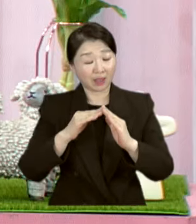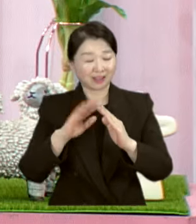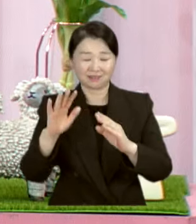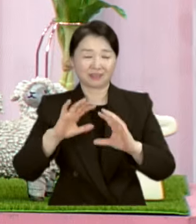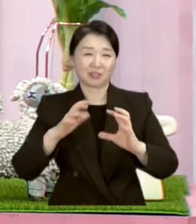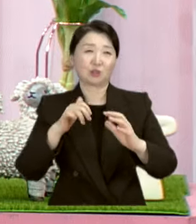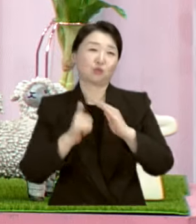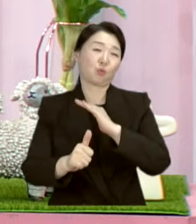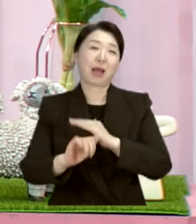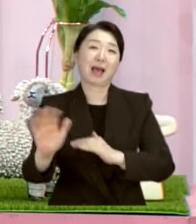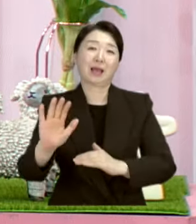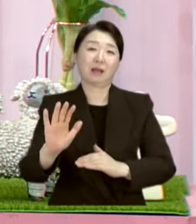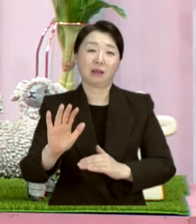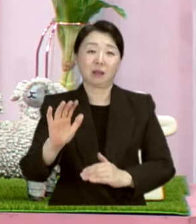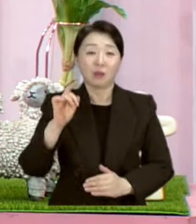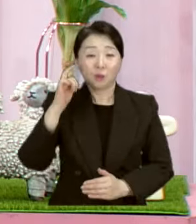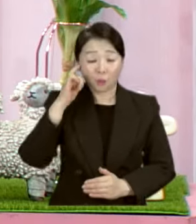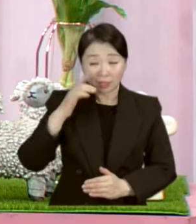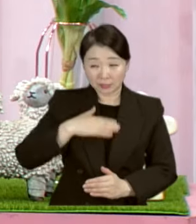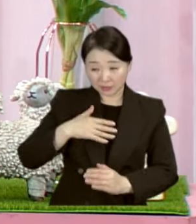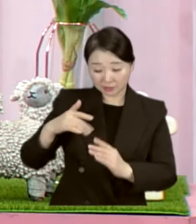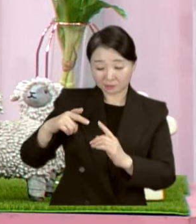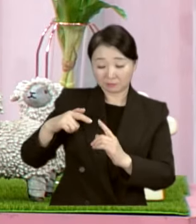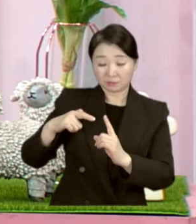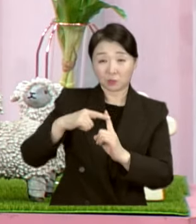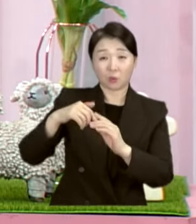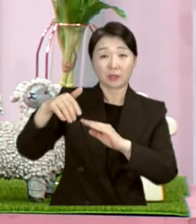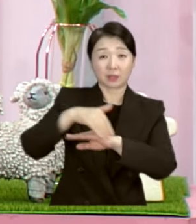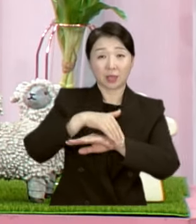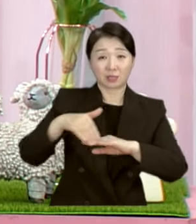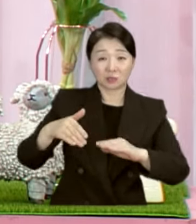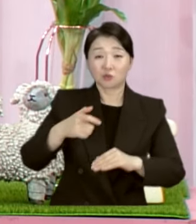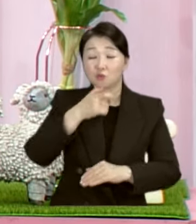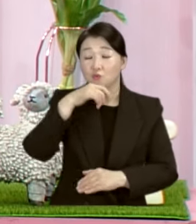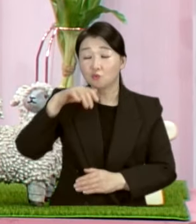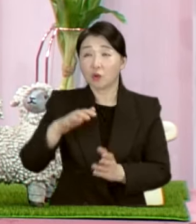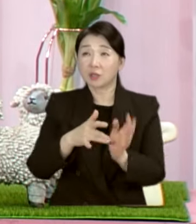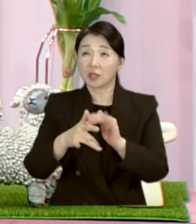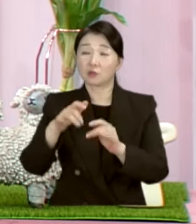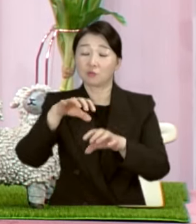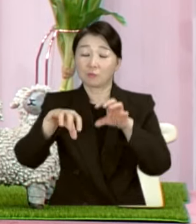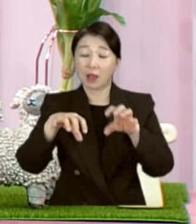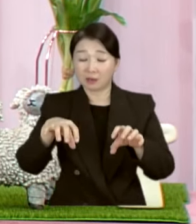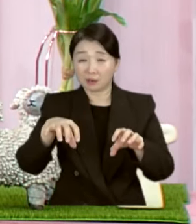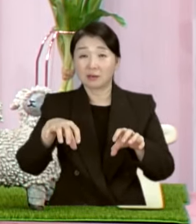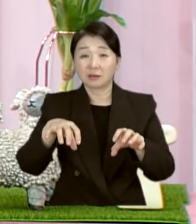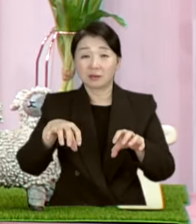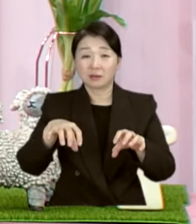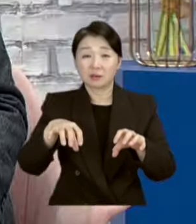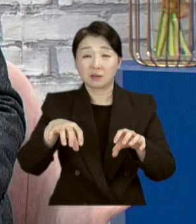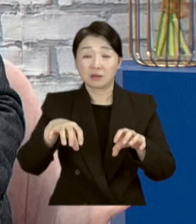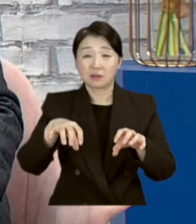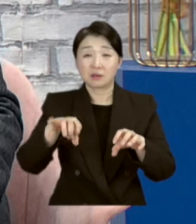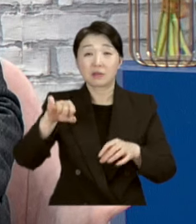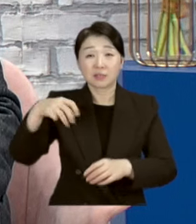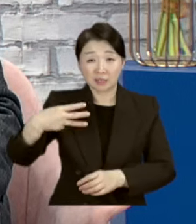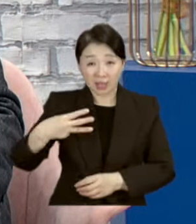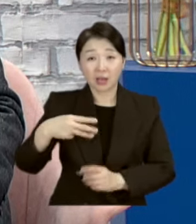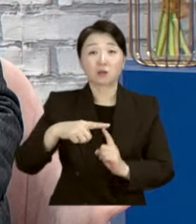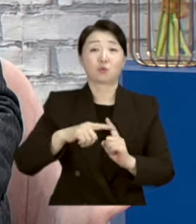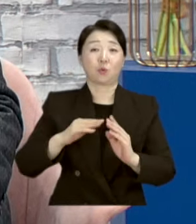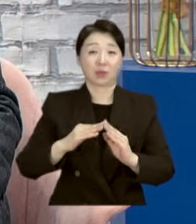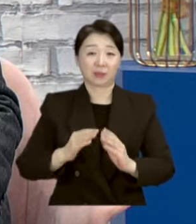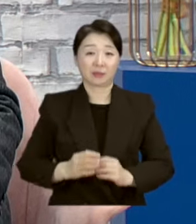아니요, 선수촌 안에 있는 교회는 아니고 네. 현재 제가 다니고 있는 네. 수원에 있는 예수마을 셀교회로 저를 전도해 주셨어요. 예수마을